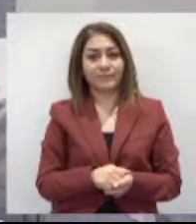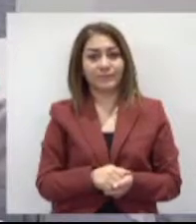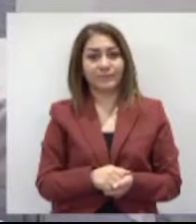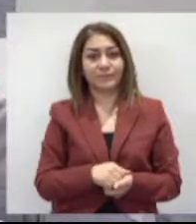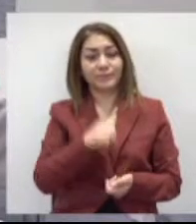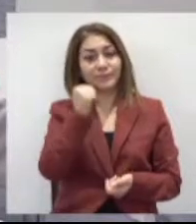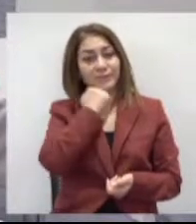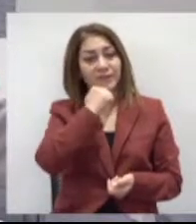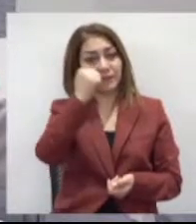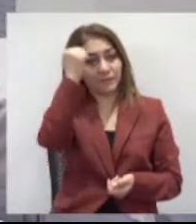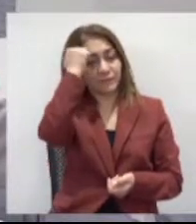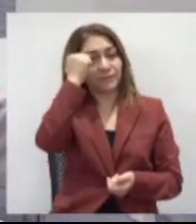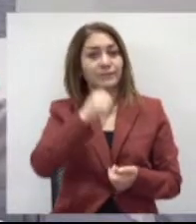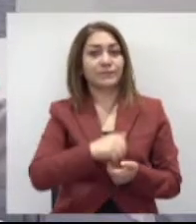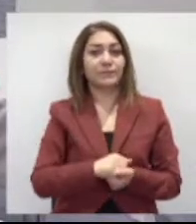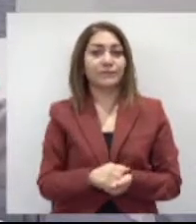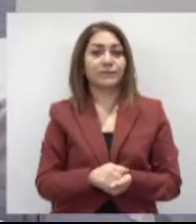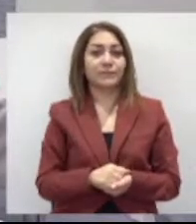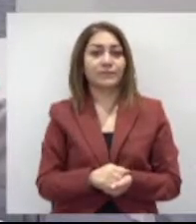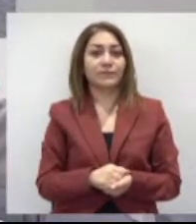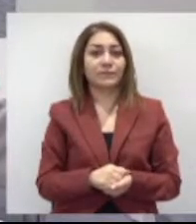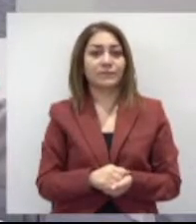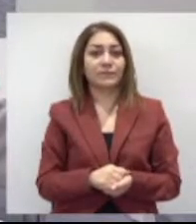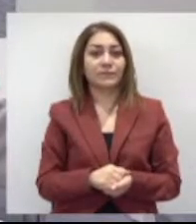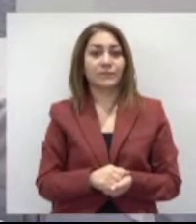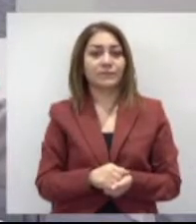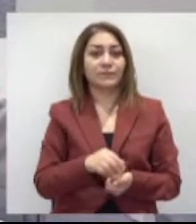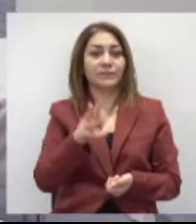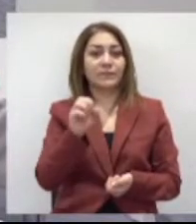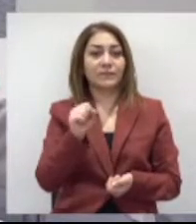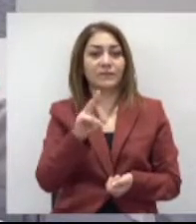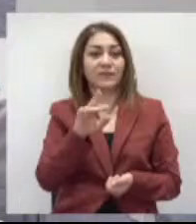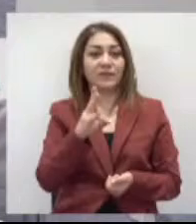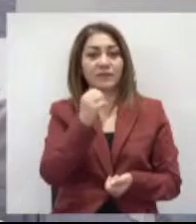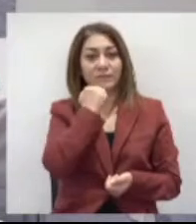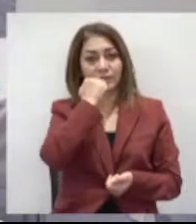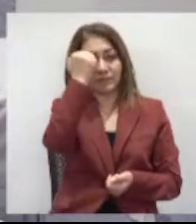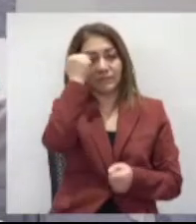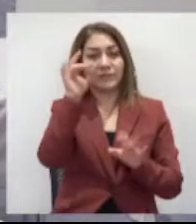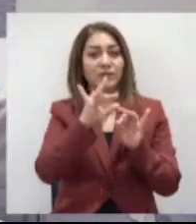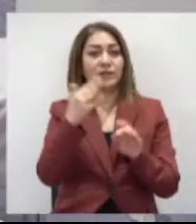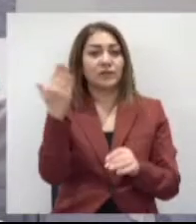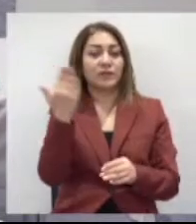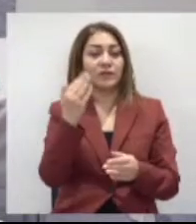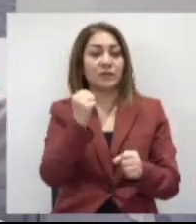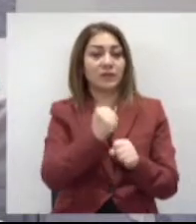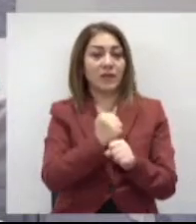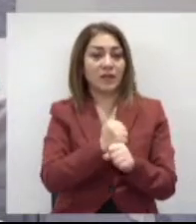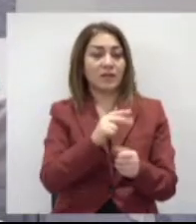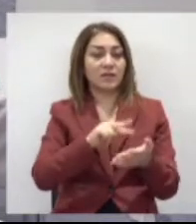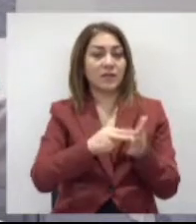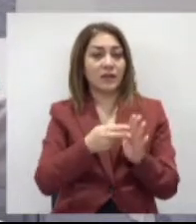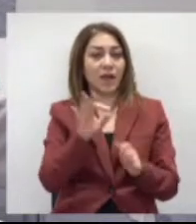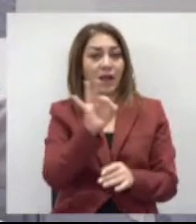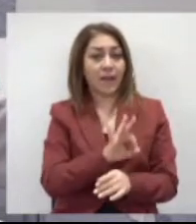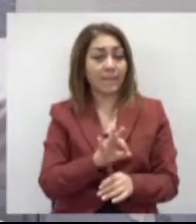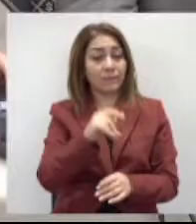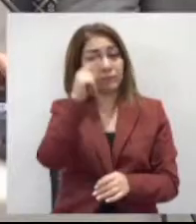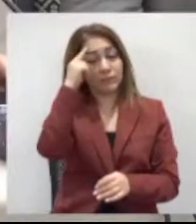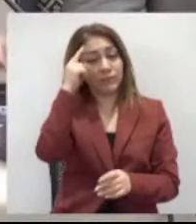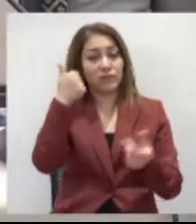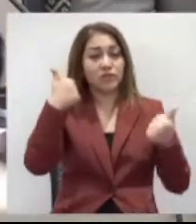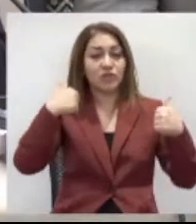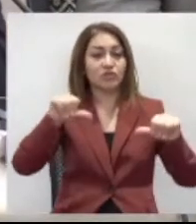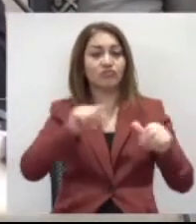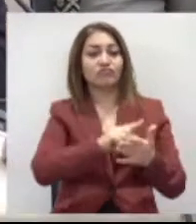Շնորհակալություն, բարի լույս։ Շնորհակալություն Տիկին Մանասյան ներկայացման համար։ Կարծում եմ այս քննարկումը սեղանի